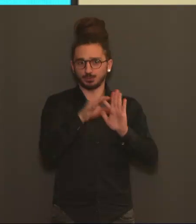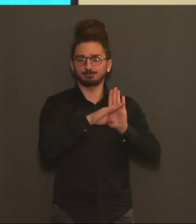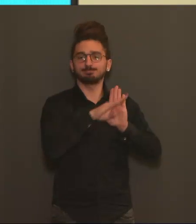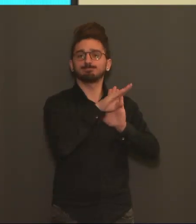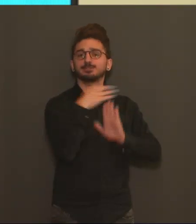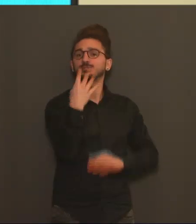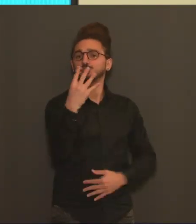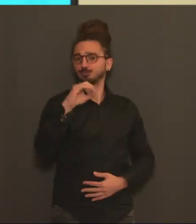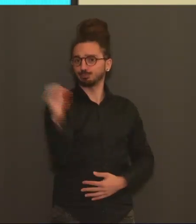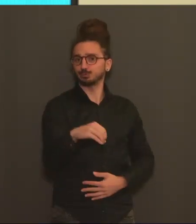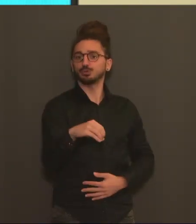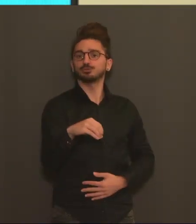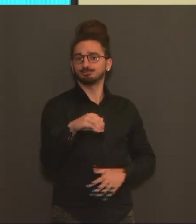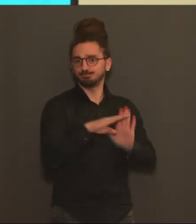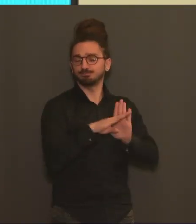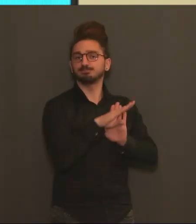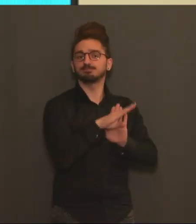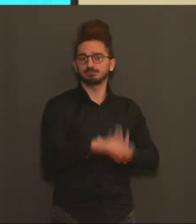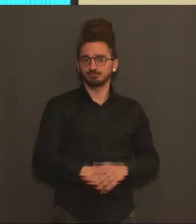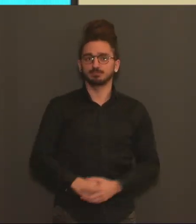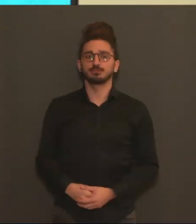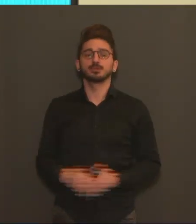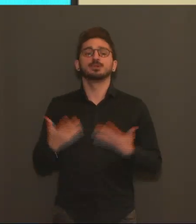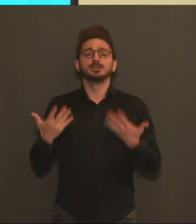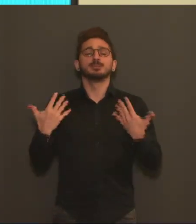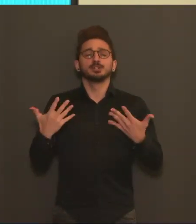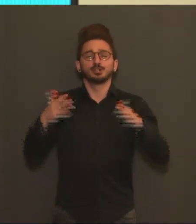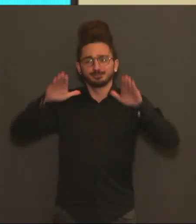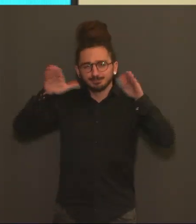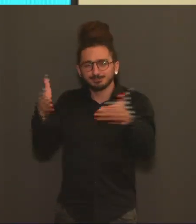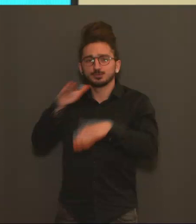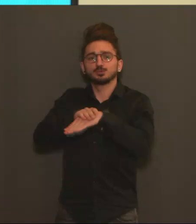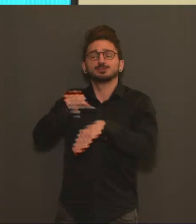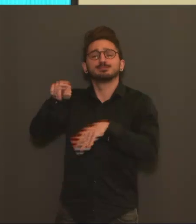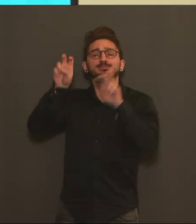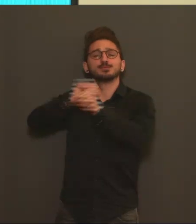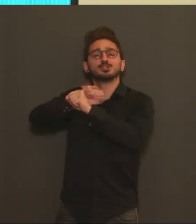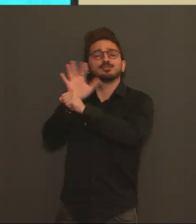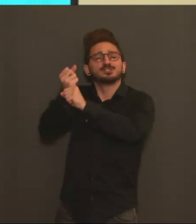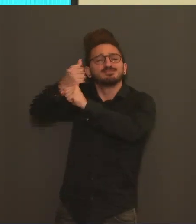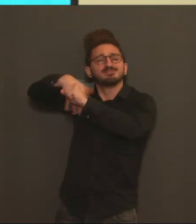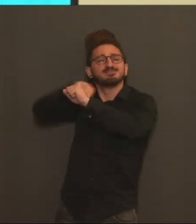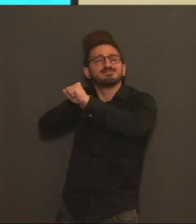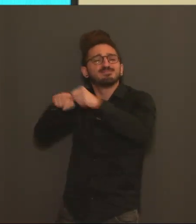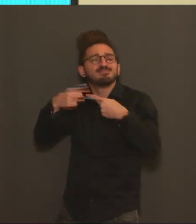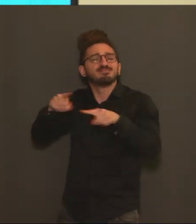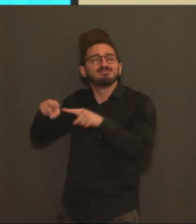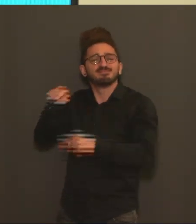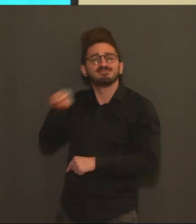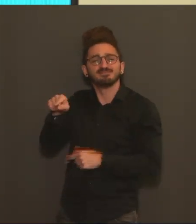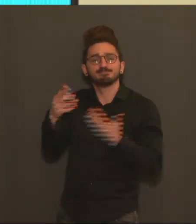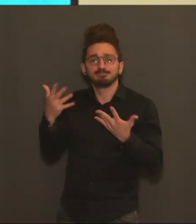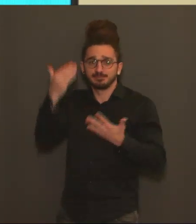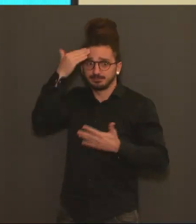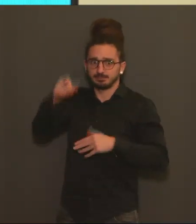Quant aux variants qui sont présents sur le territoire, un point important, vous le savez, quant à l'évolution et à